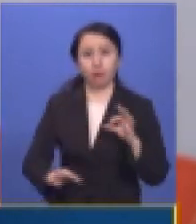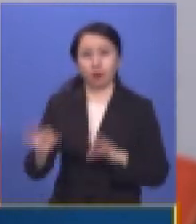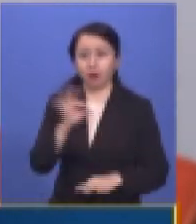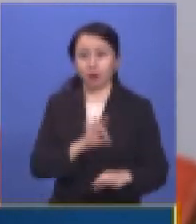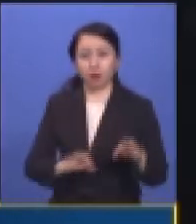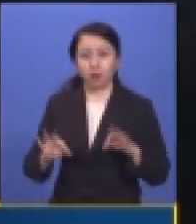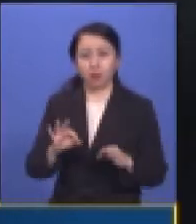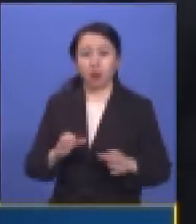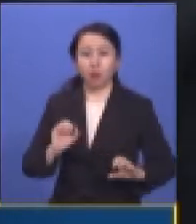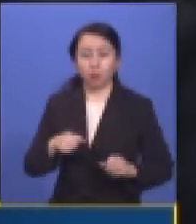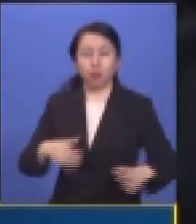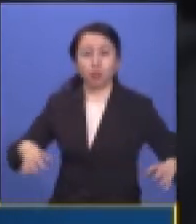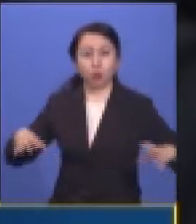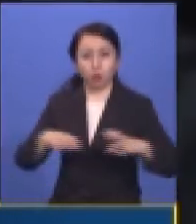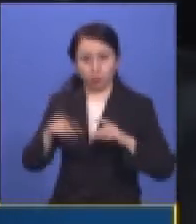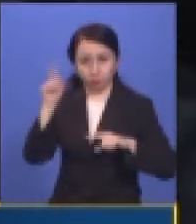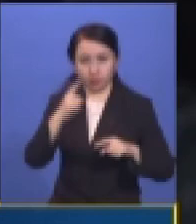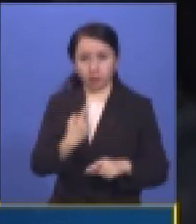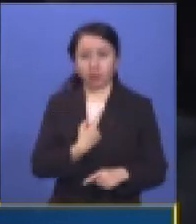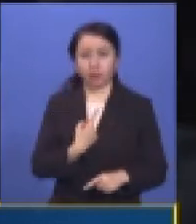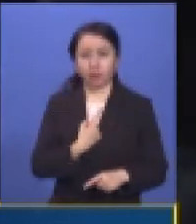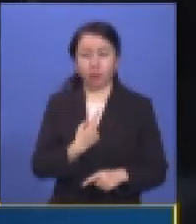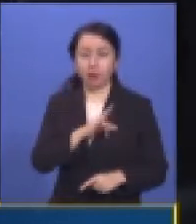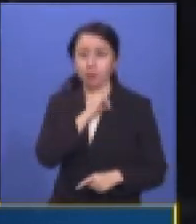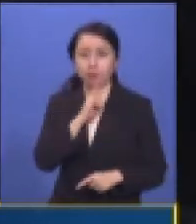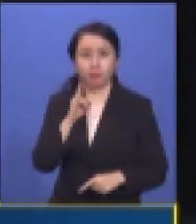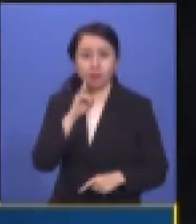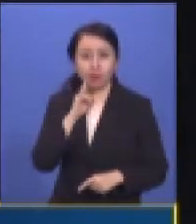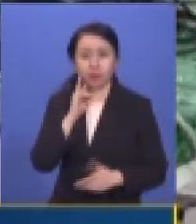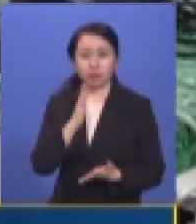может быть групповая разработка или индивидуальная. Для маленьких